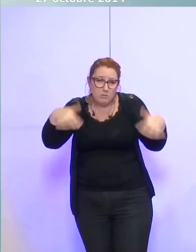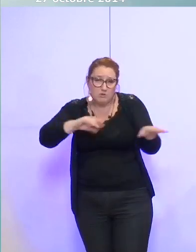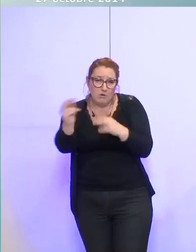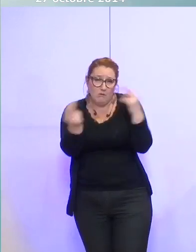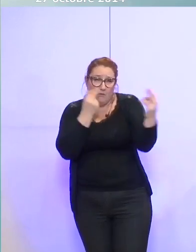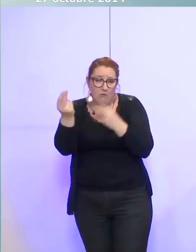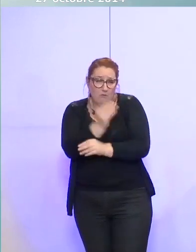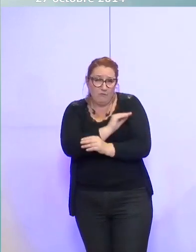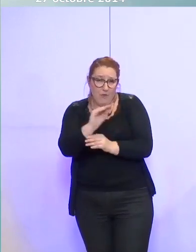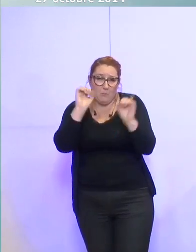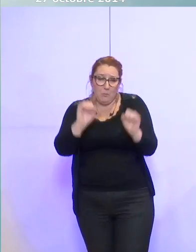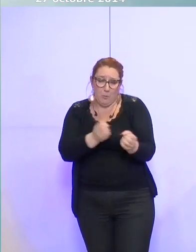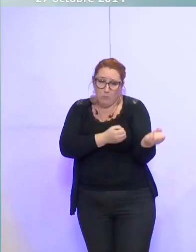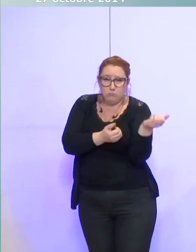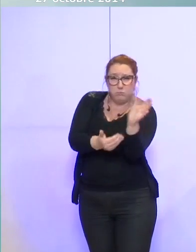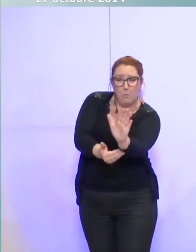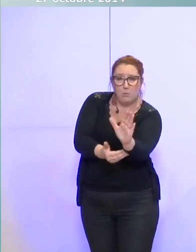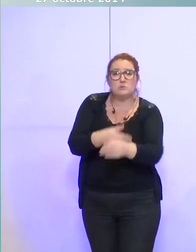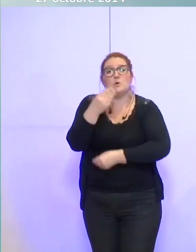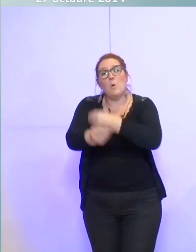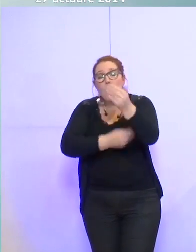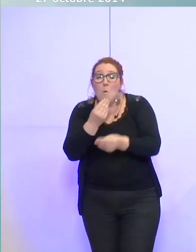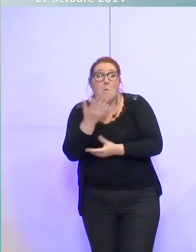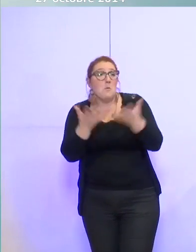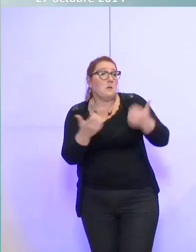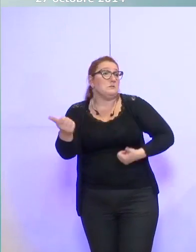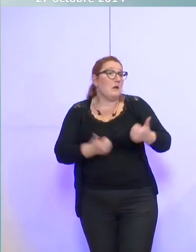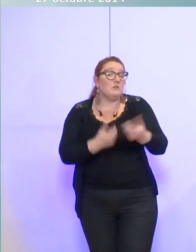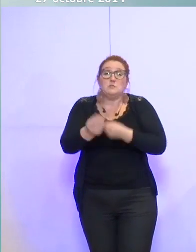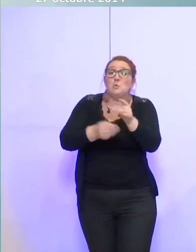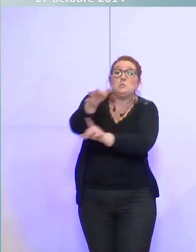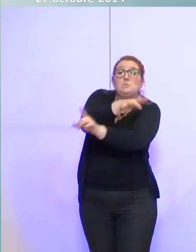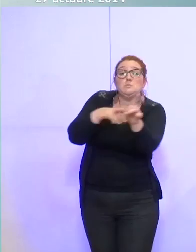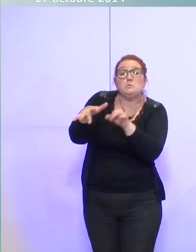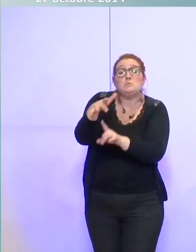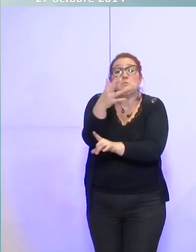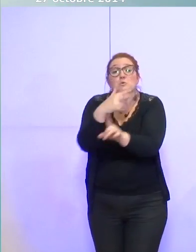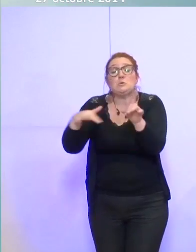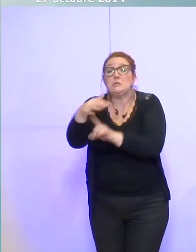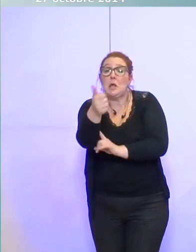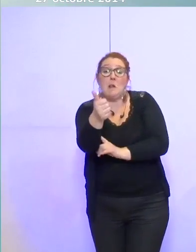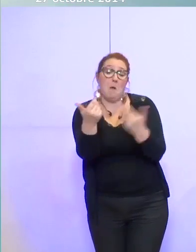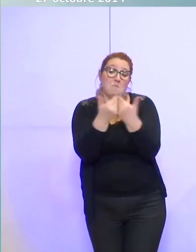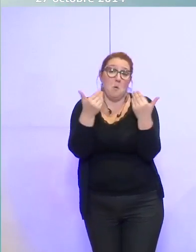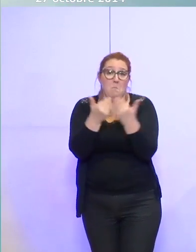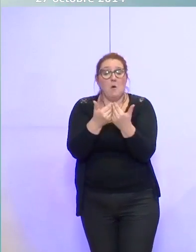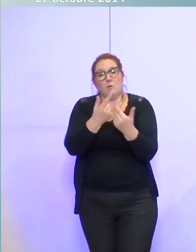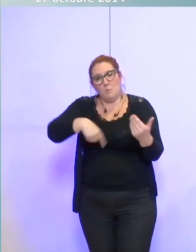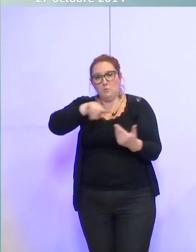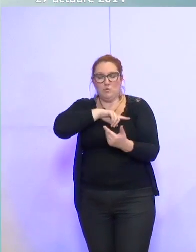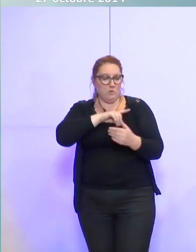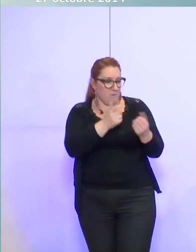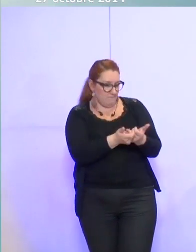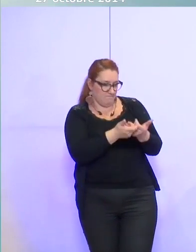rendre accessible, soit une demande qui viendrait de la société et qui servirait de levier pour décider